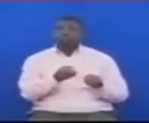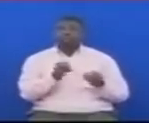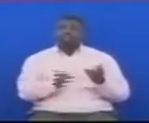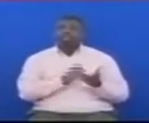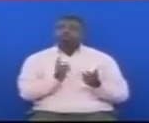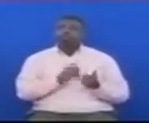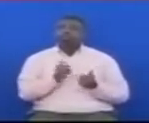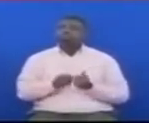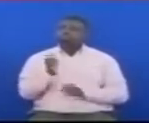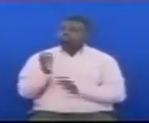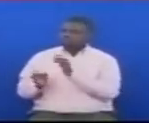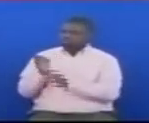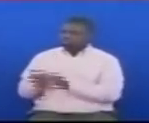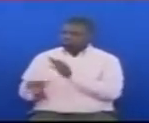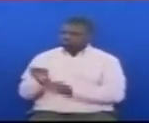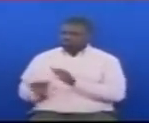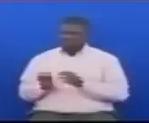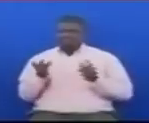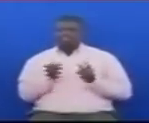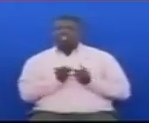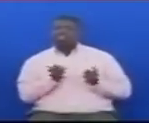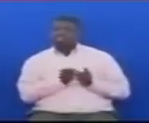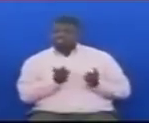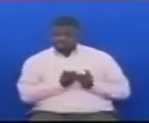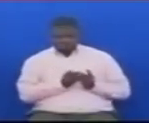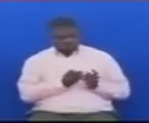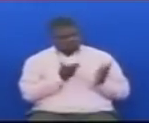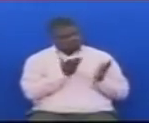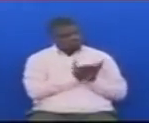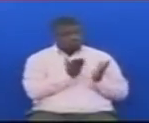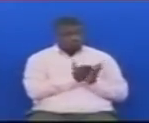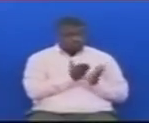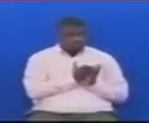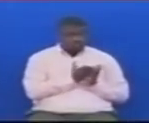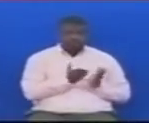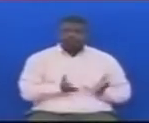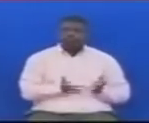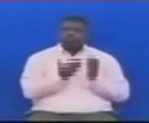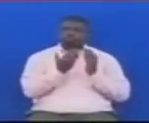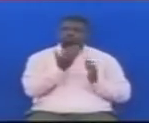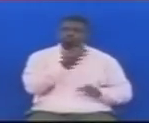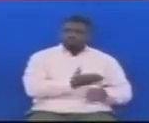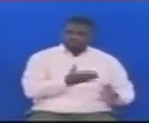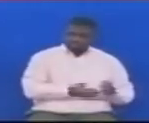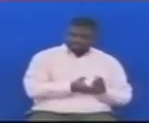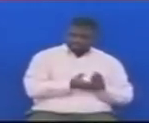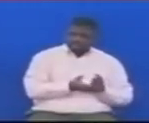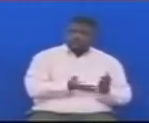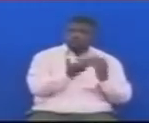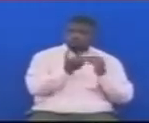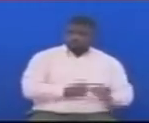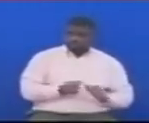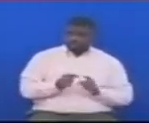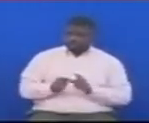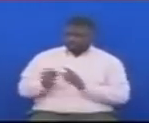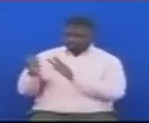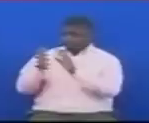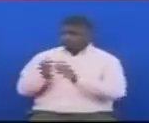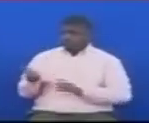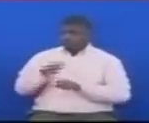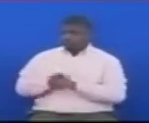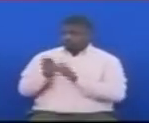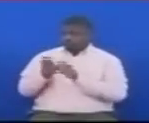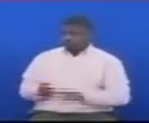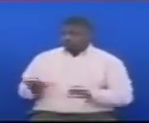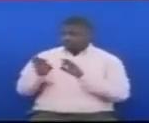rasmi, lakini pia shule ambazo tumeweza kujenga na kuboresha miundombinu ni katika kipindi